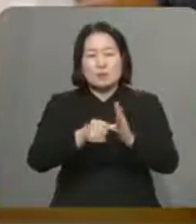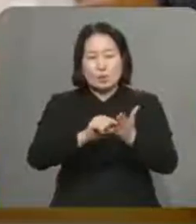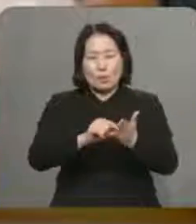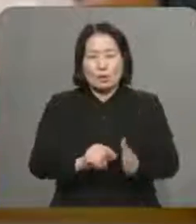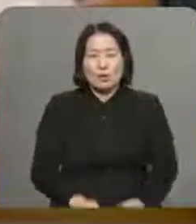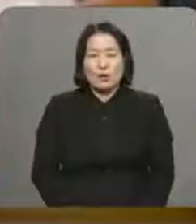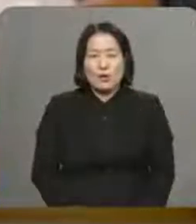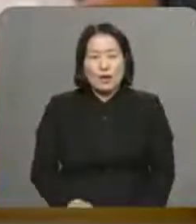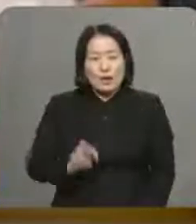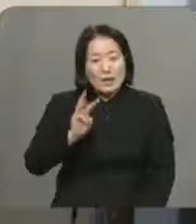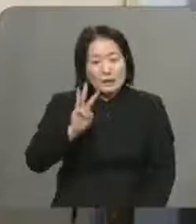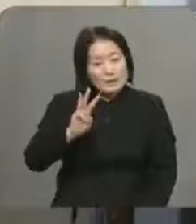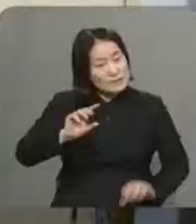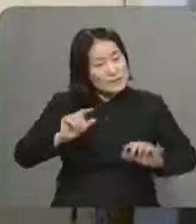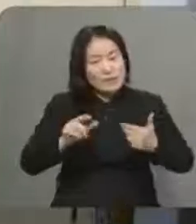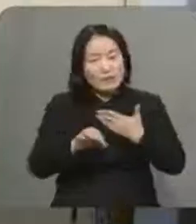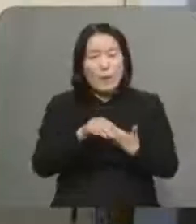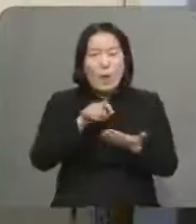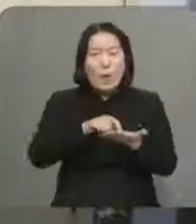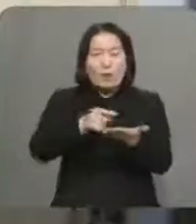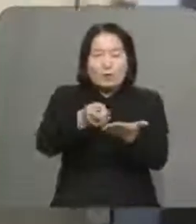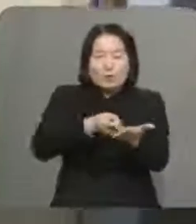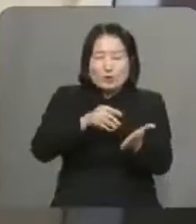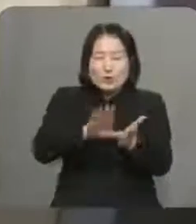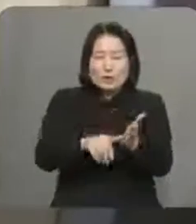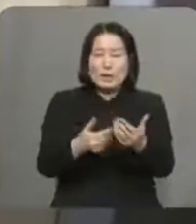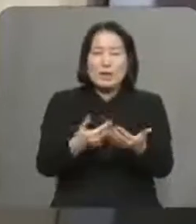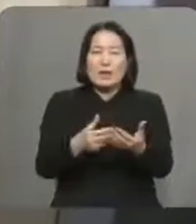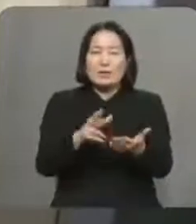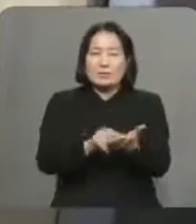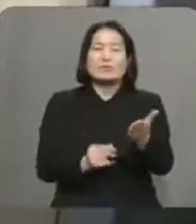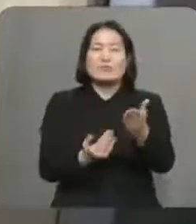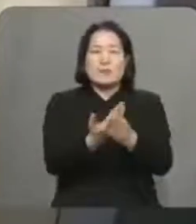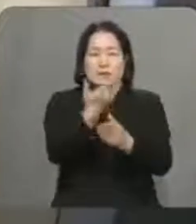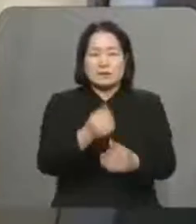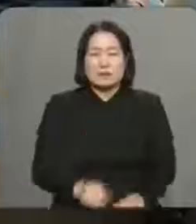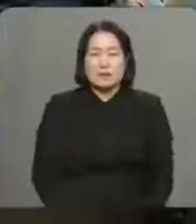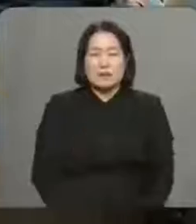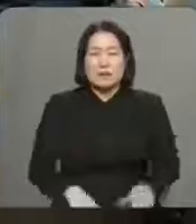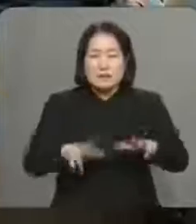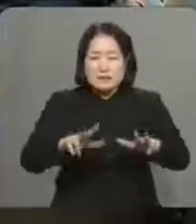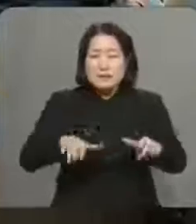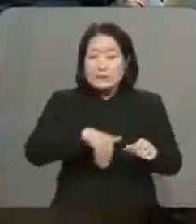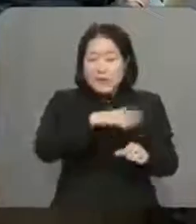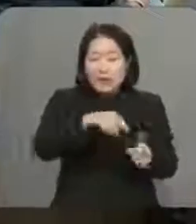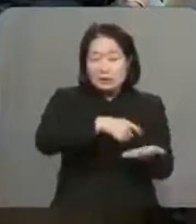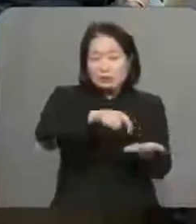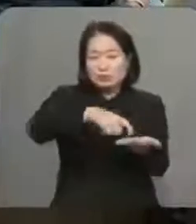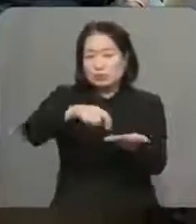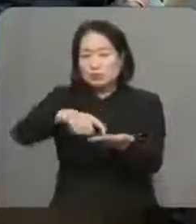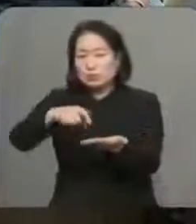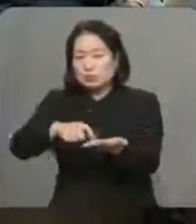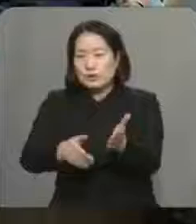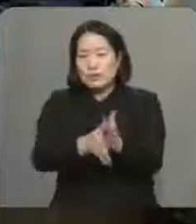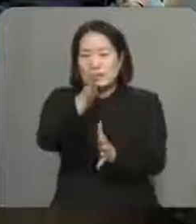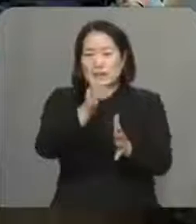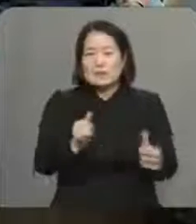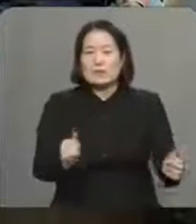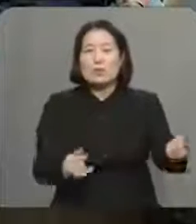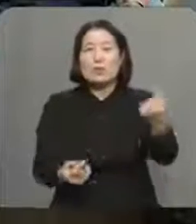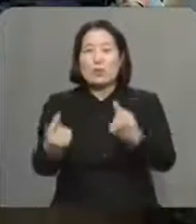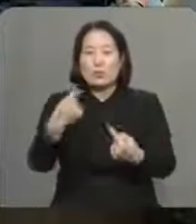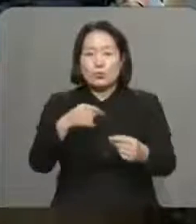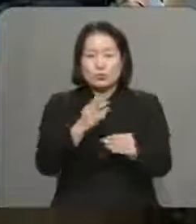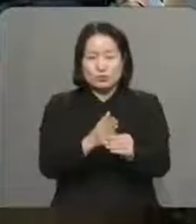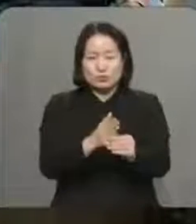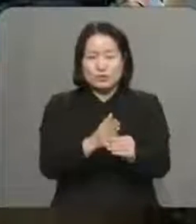3 일치가 안 되면 응급 수술에 차질이 생길 수 있습니다 괜한 문자로 인해서 많으신 분들이 참여 해 주고 있어요